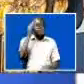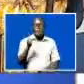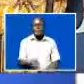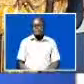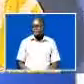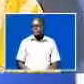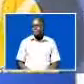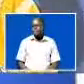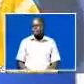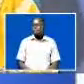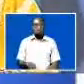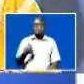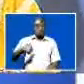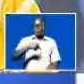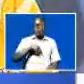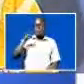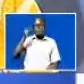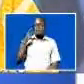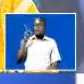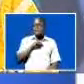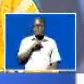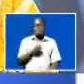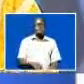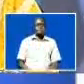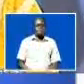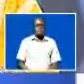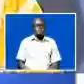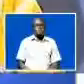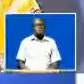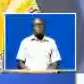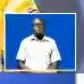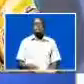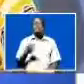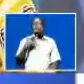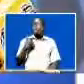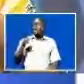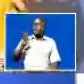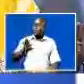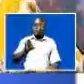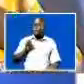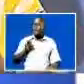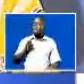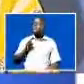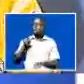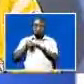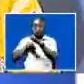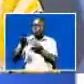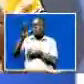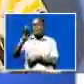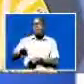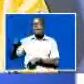Sasa yale ya kwetu pwani wayaona we. Mm-hmm. Ya ufyozi tuataka wanawake watakaoingia bunge